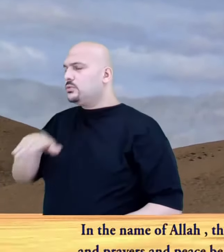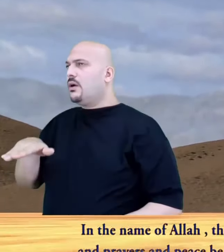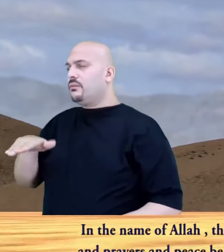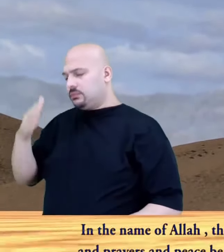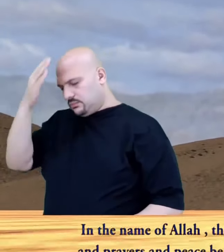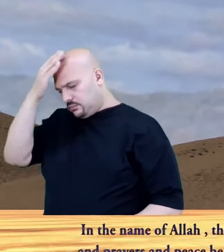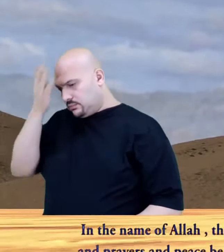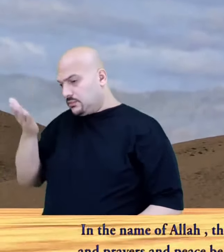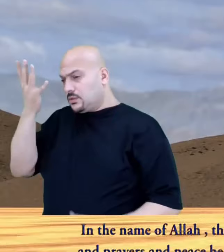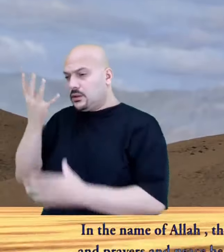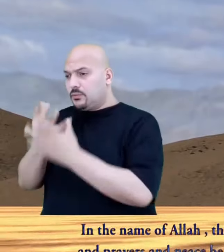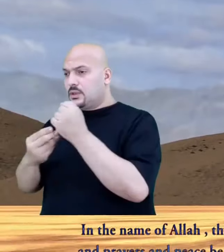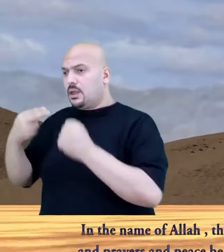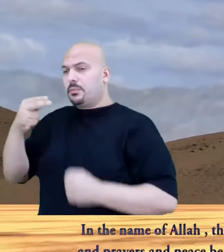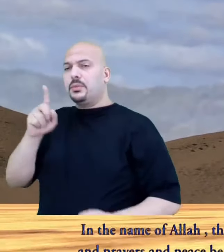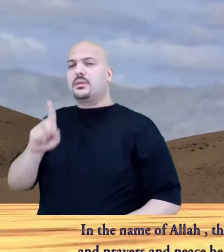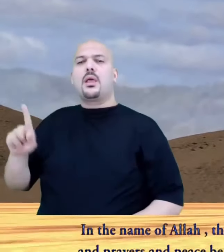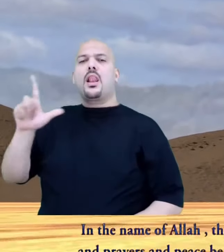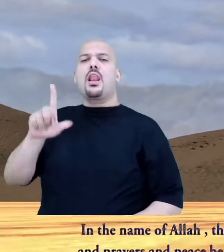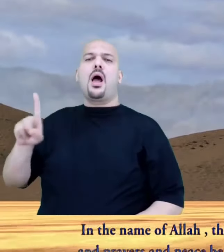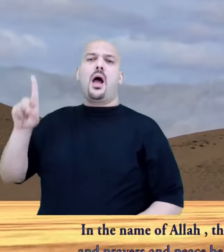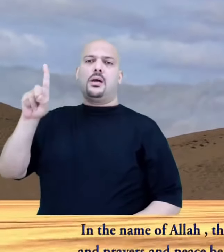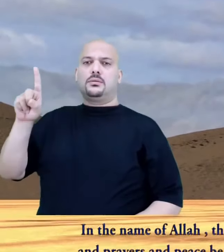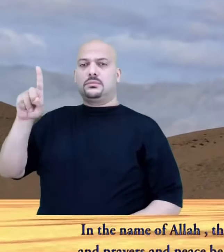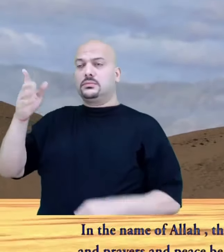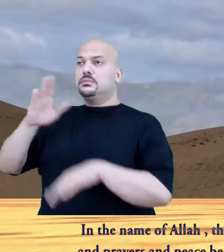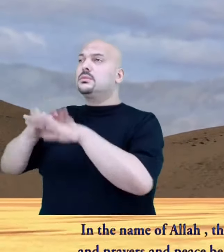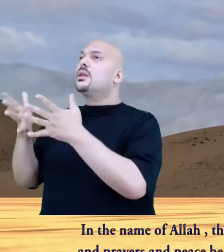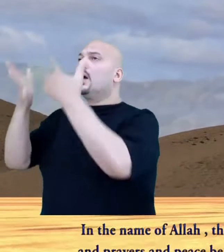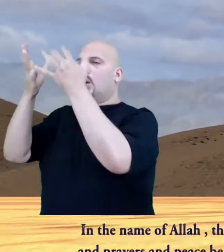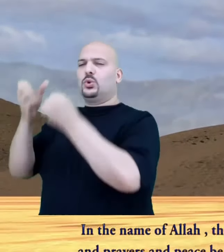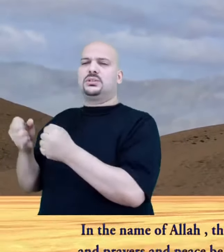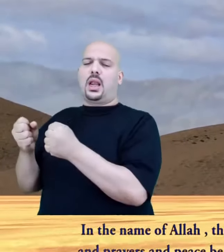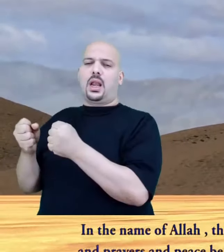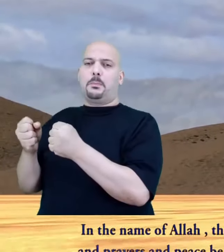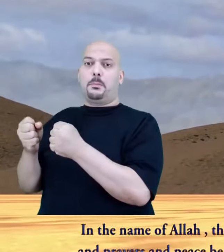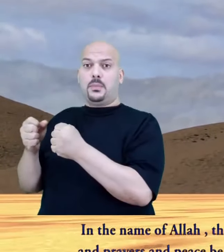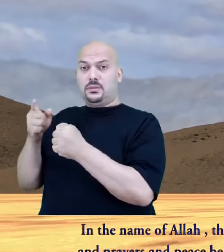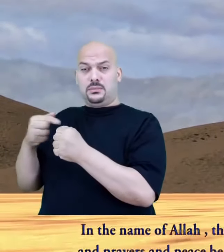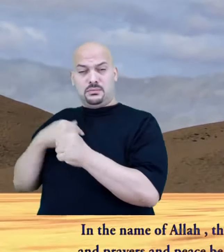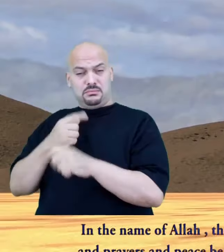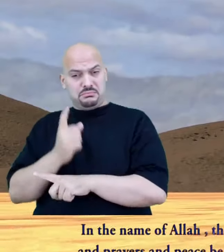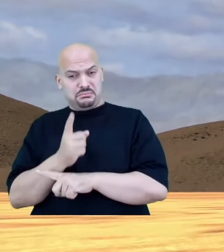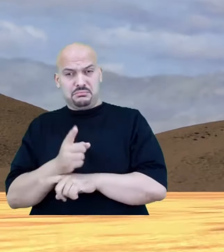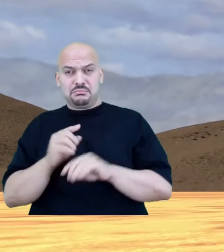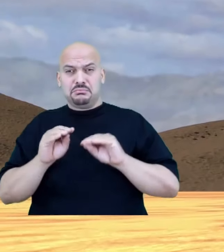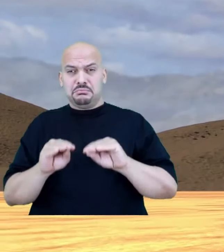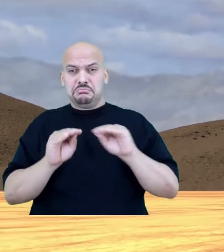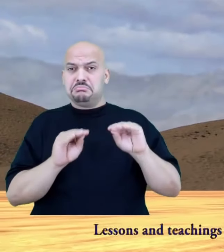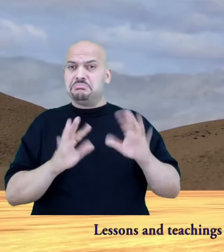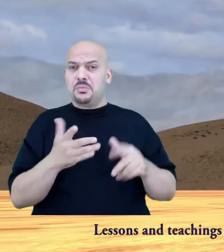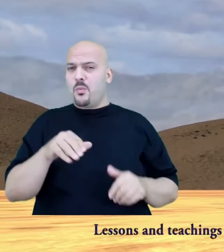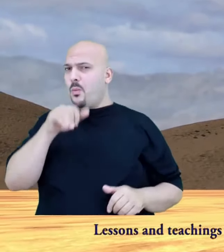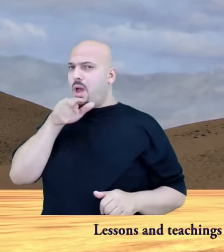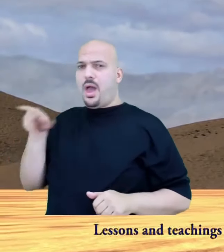الحبيب المصطفى سيدنا محمد بن عبد الله صلى الله عليه وسلم.